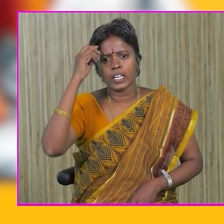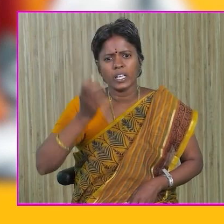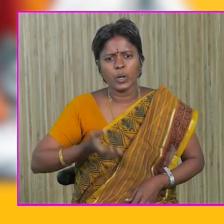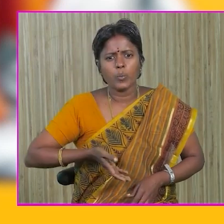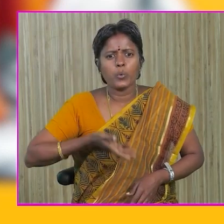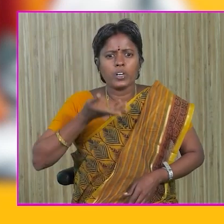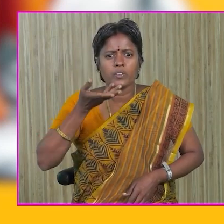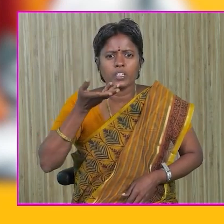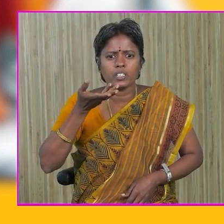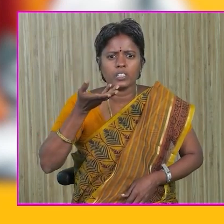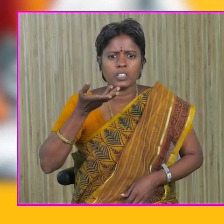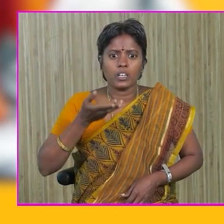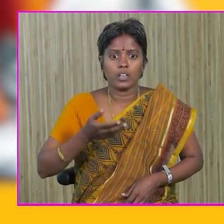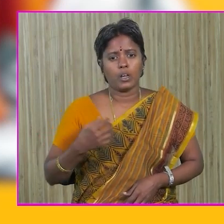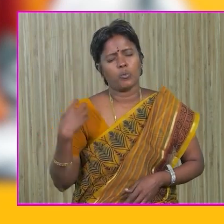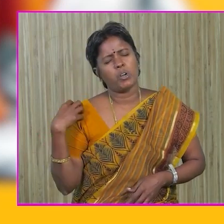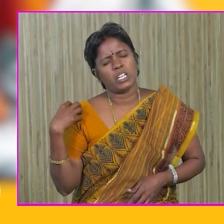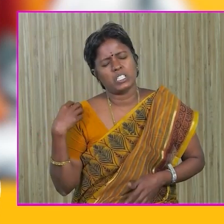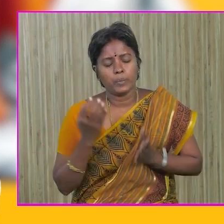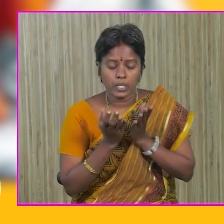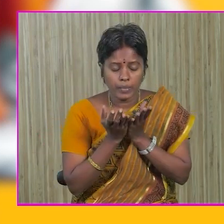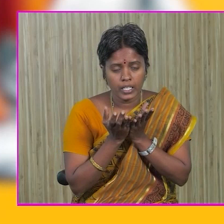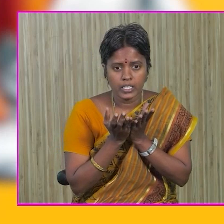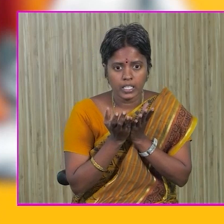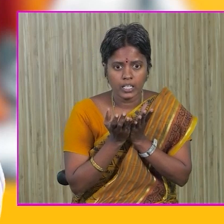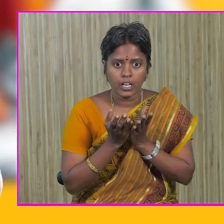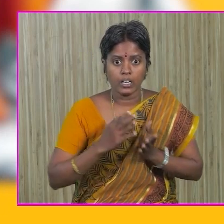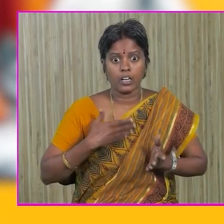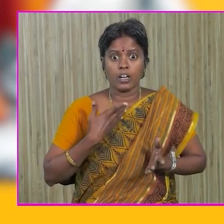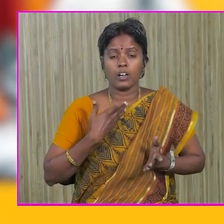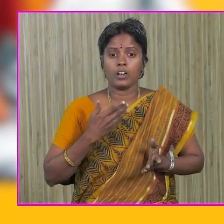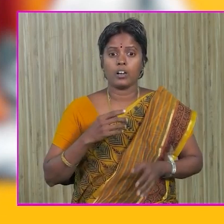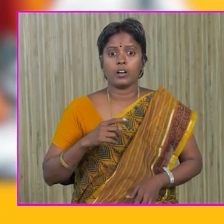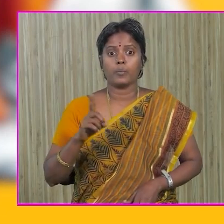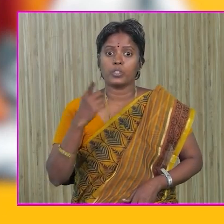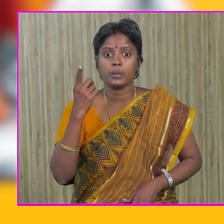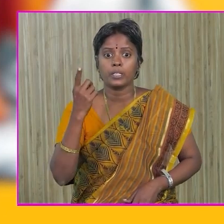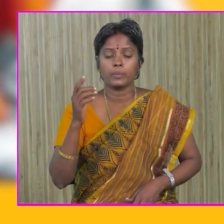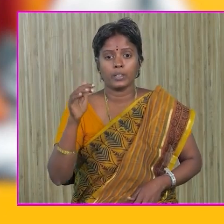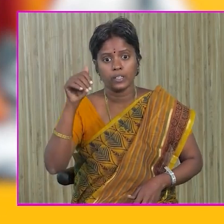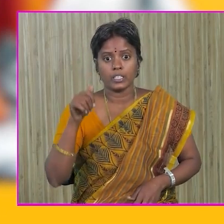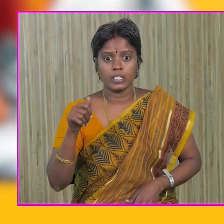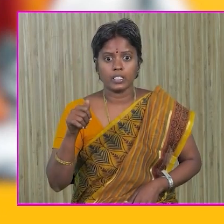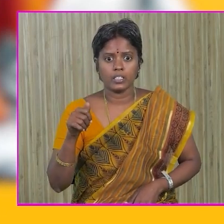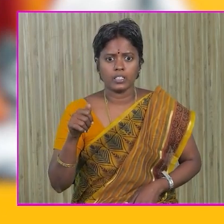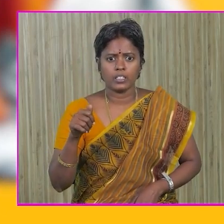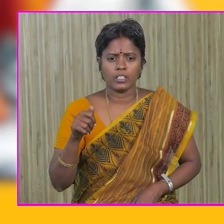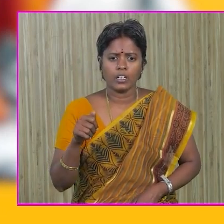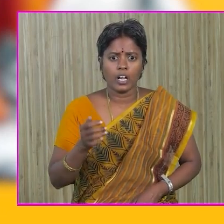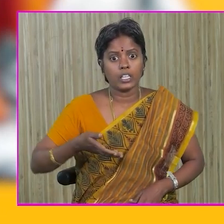வேண்டும் என கஷ்டப்பட்டு படித்தோம், நாங்கள் வந்துட்டோம். ஆனால் அதே புகழ்ச்சியால் கர்வம்